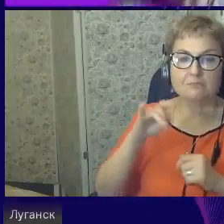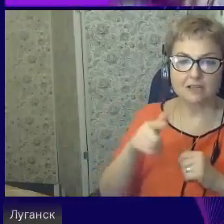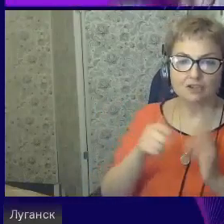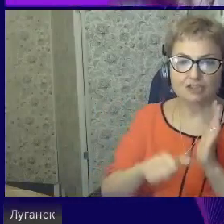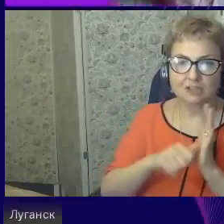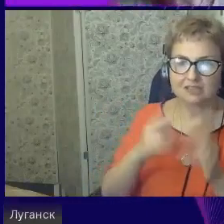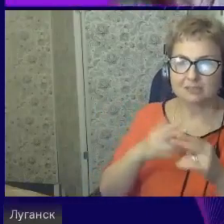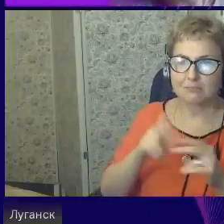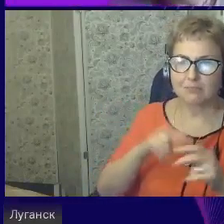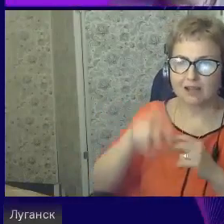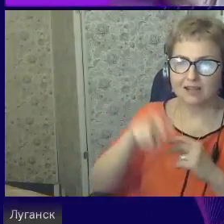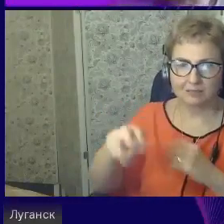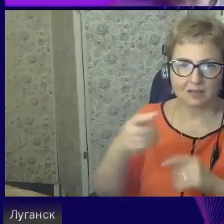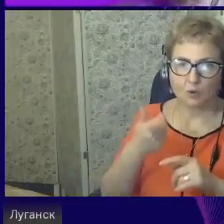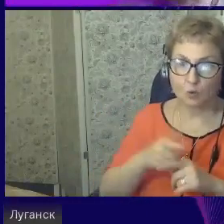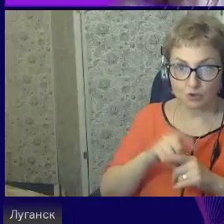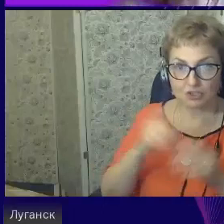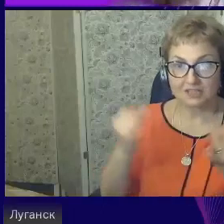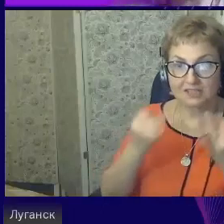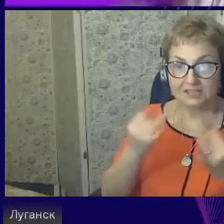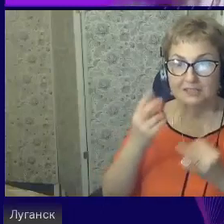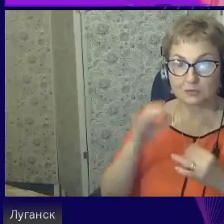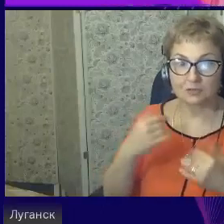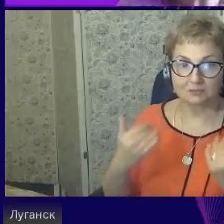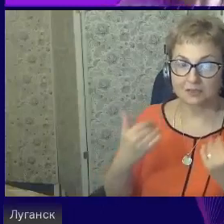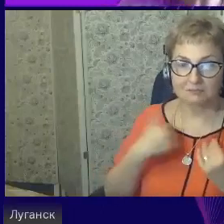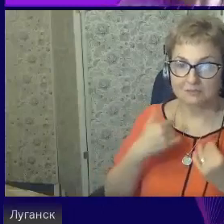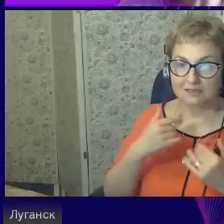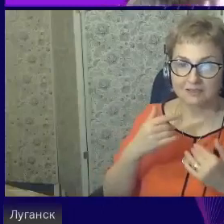с барьерами это было, конечно, очень интересно, но теперь мы их уже не роняем.